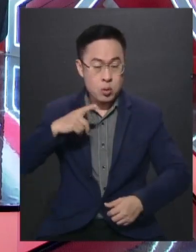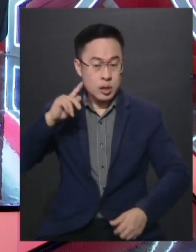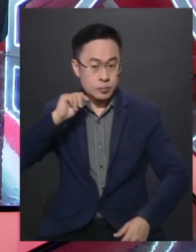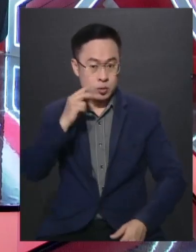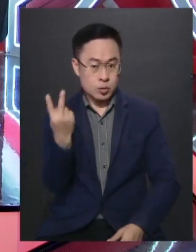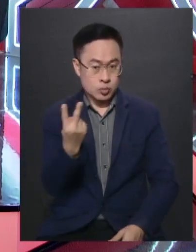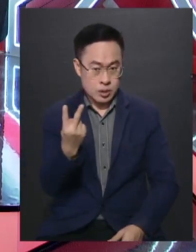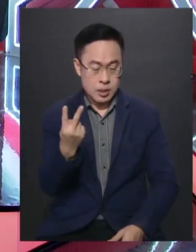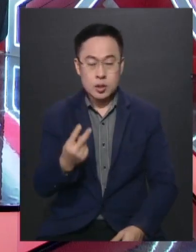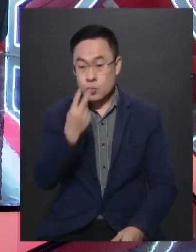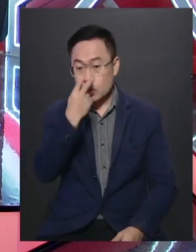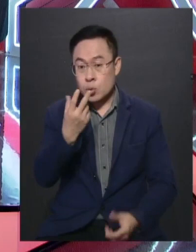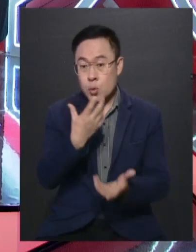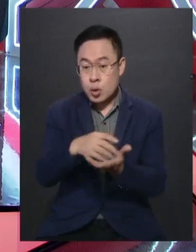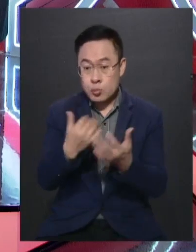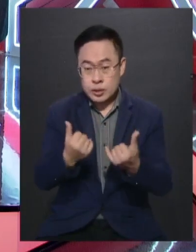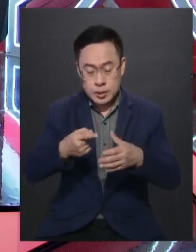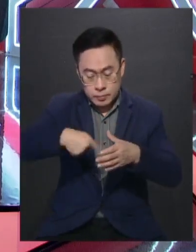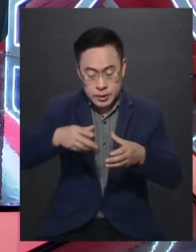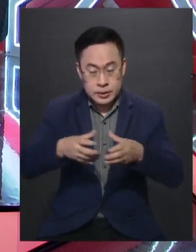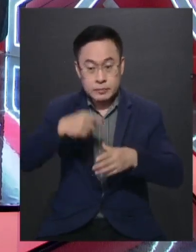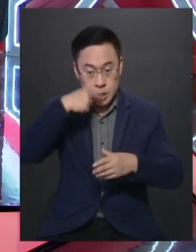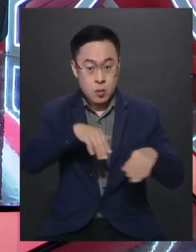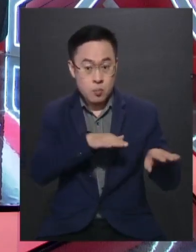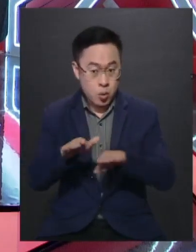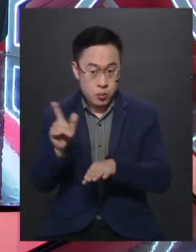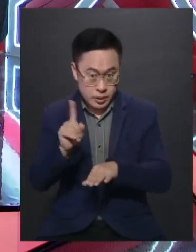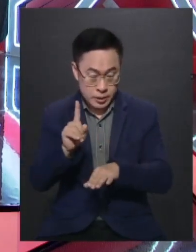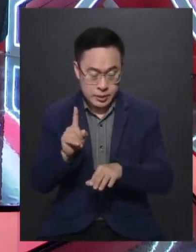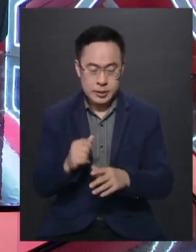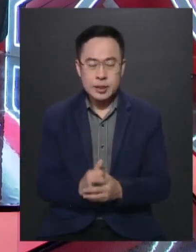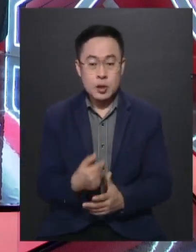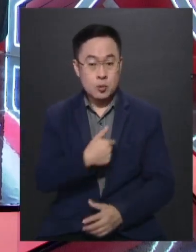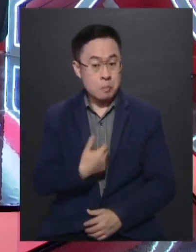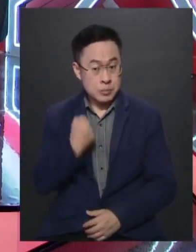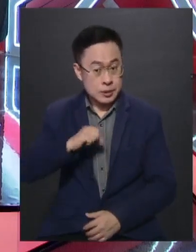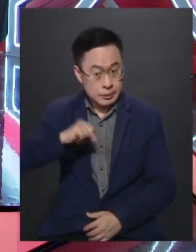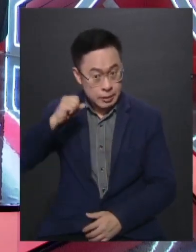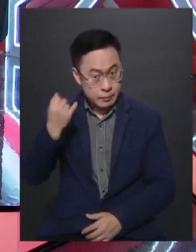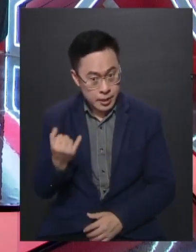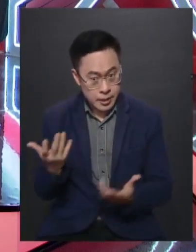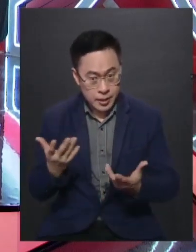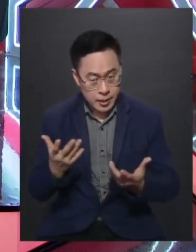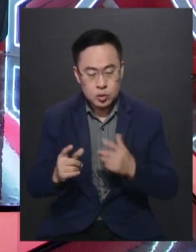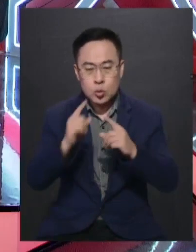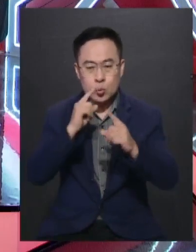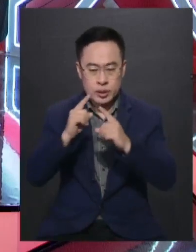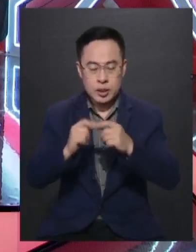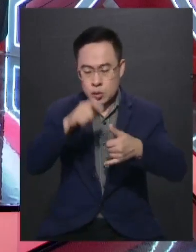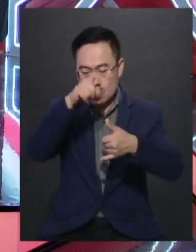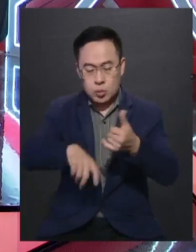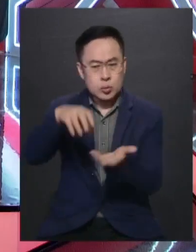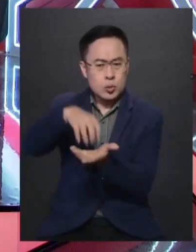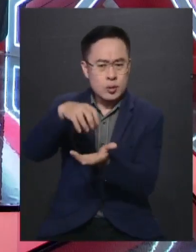ววันนี้จะพาคุณผู้ชมนะคะไปอัปเดตความพร้อมกันสักหน่อยว่าเหล่าช้างศึกนั้นเขามีความมั่นใจมากแค่ไหนนะคะแล้วก็กองกลางตัวเก่งอย่